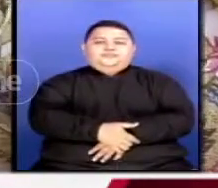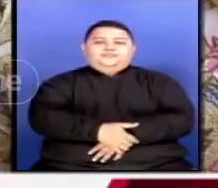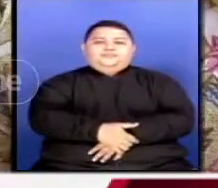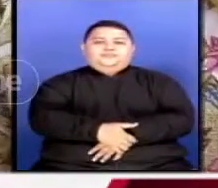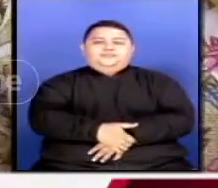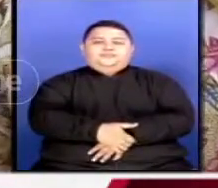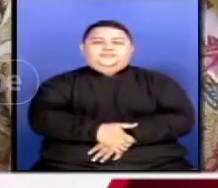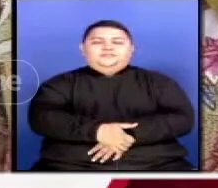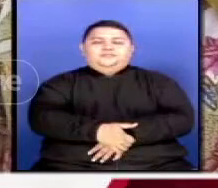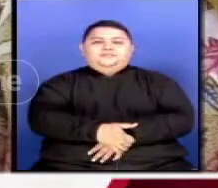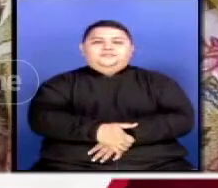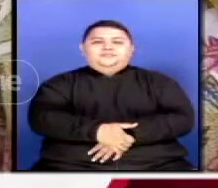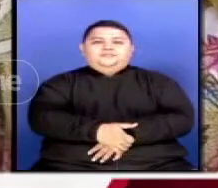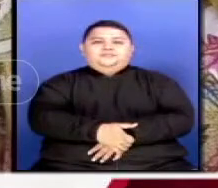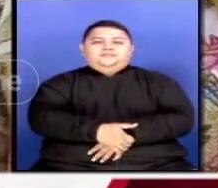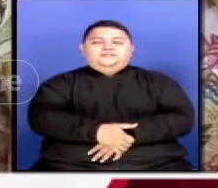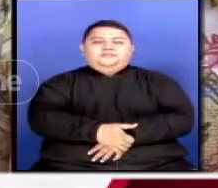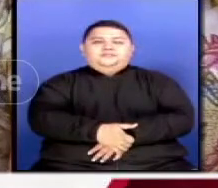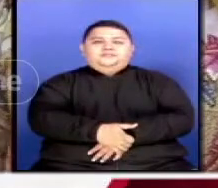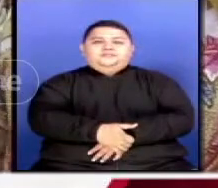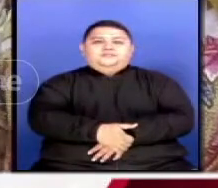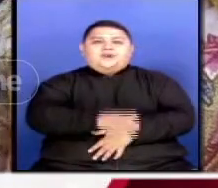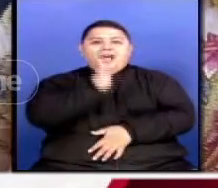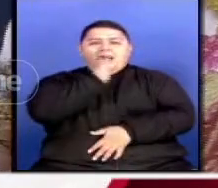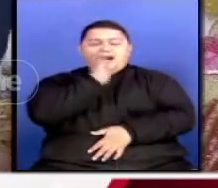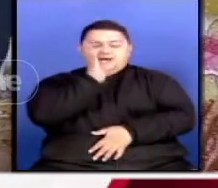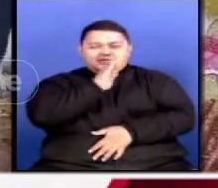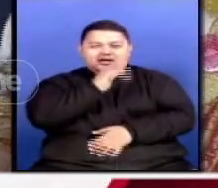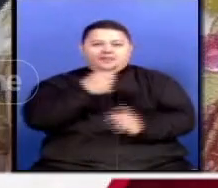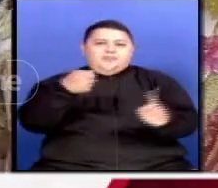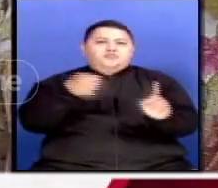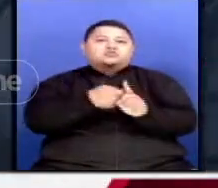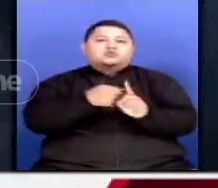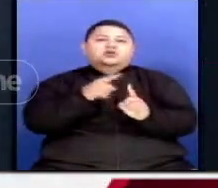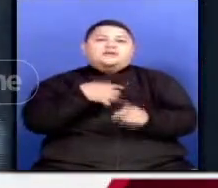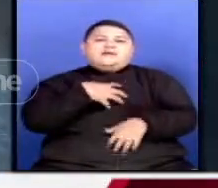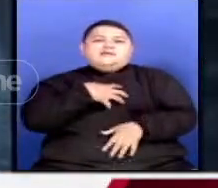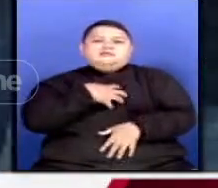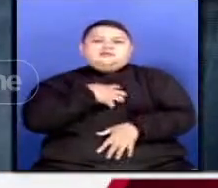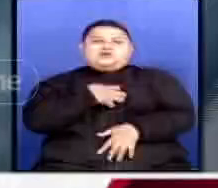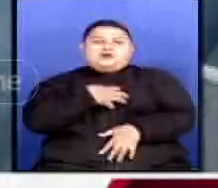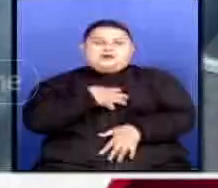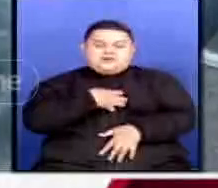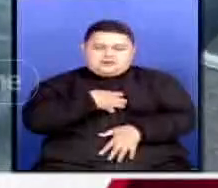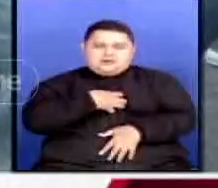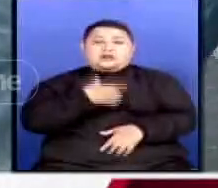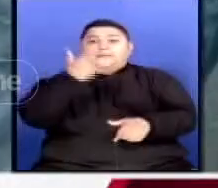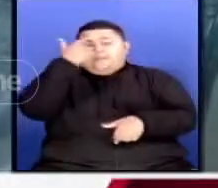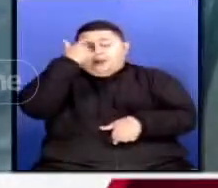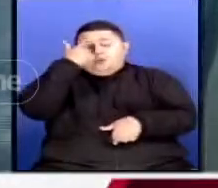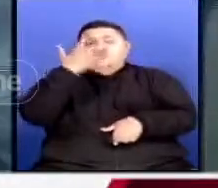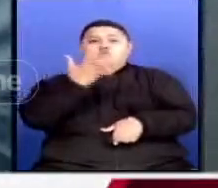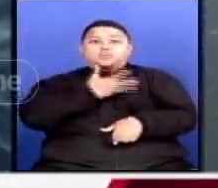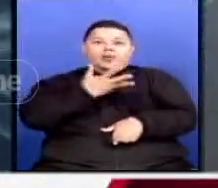Motif dari kejadian ini adalah karena adanya sakit hati, sekaligus pelaku